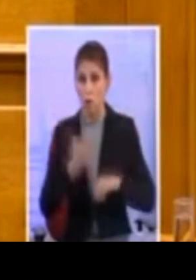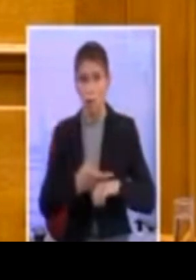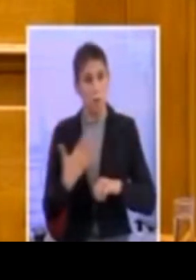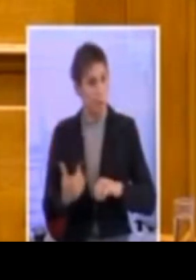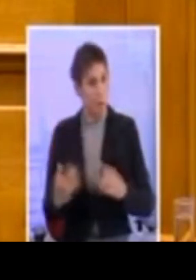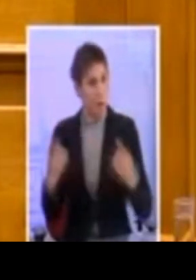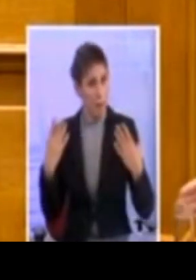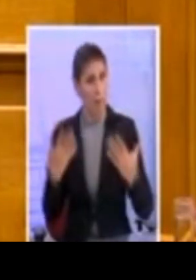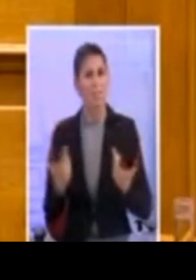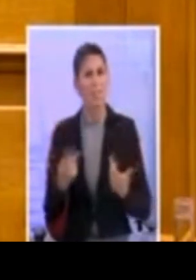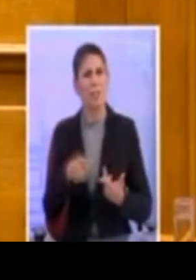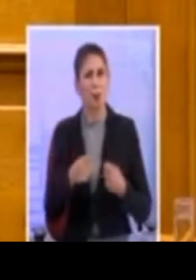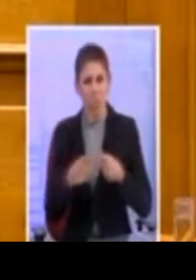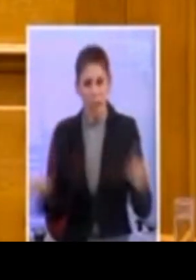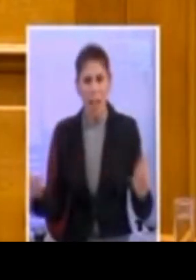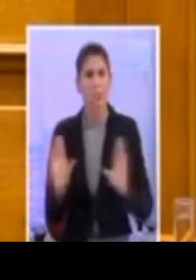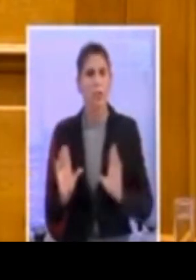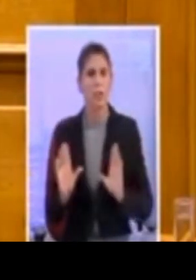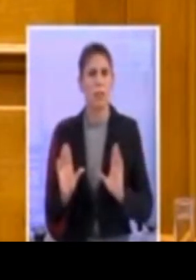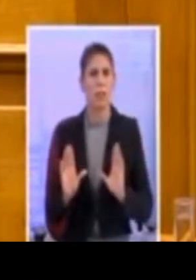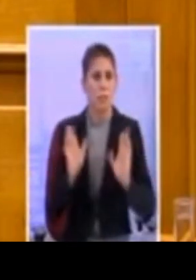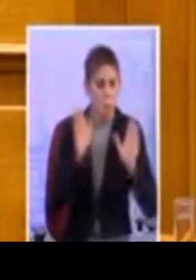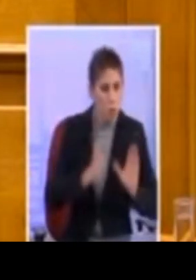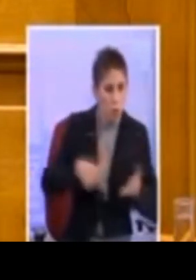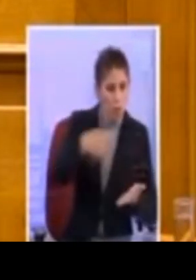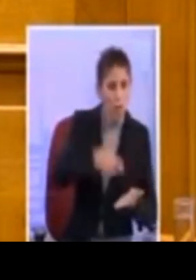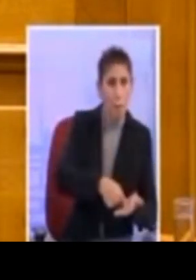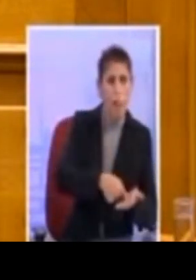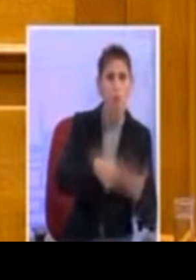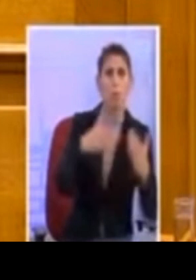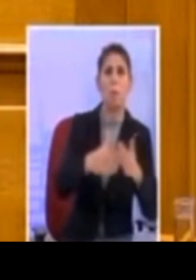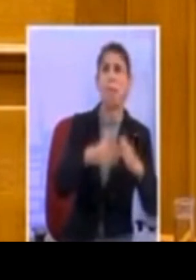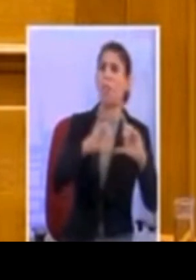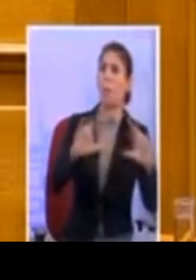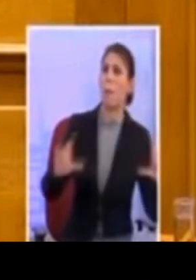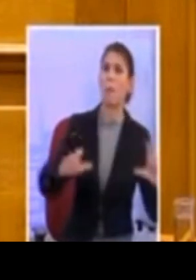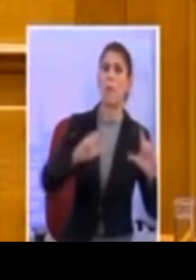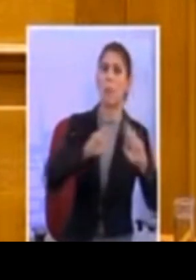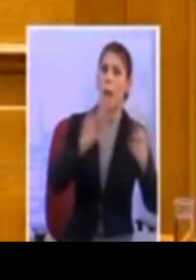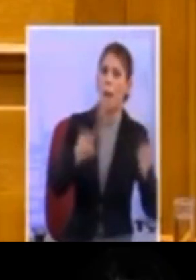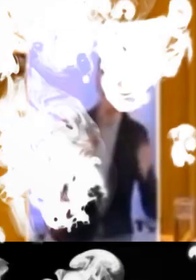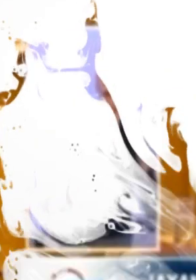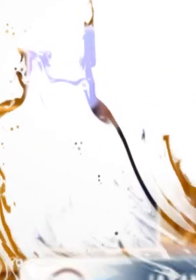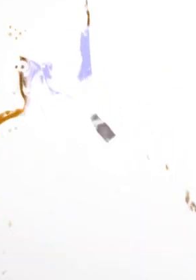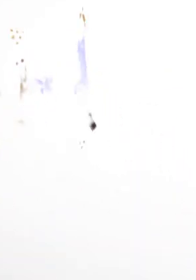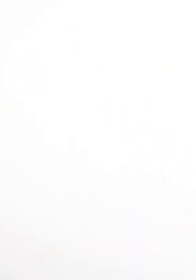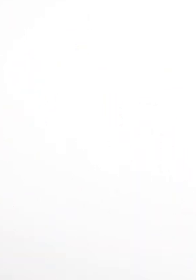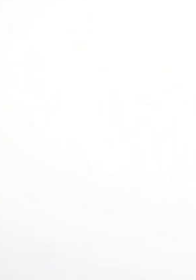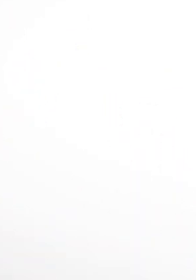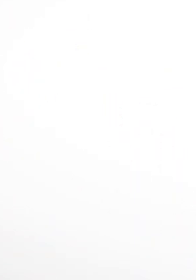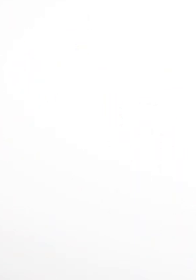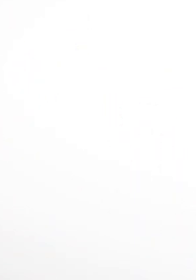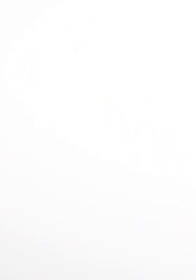απαλλαγή, γιατί υπάρχει αυτή η διάκριση και ο αποκλεισμός μεταξύ των αναγνωρισμένων θρησκευτικών δογμάτων? İlhan